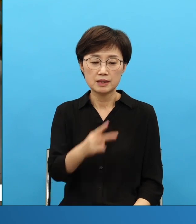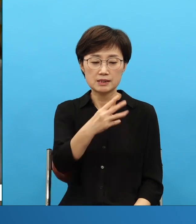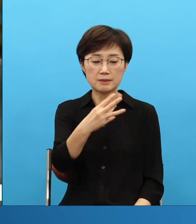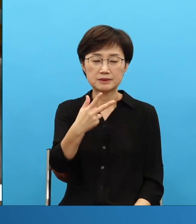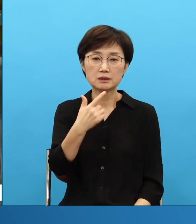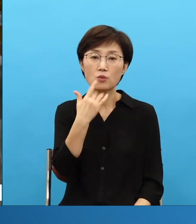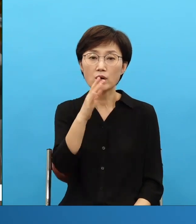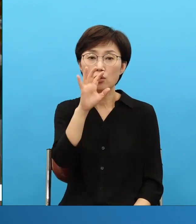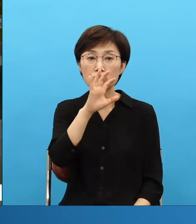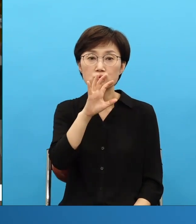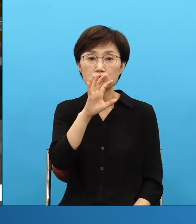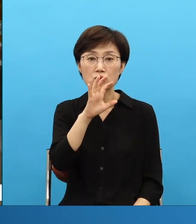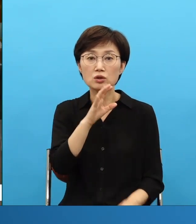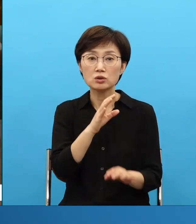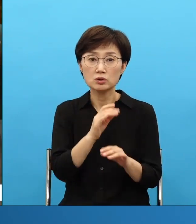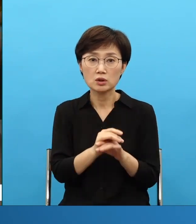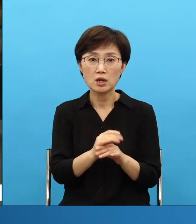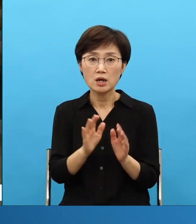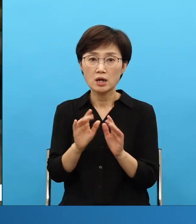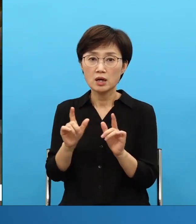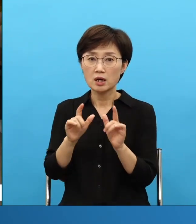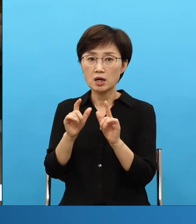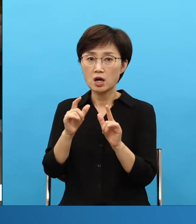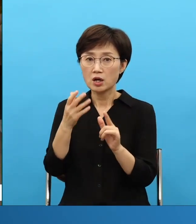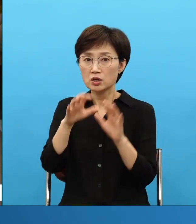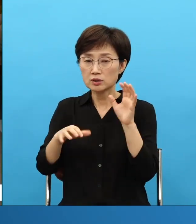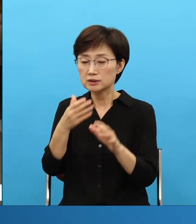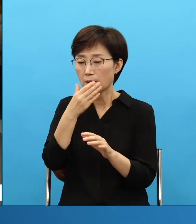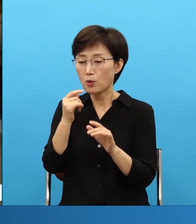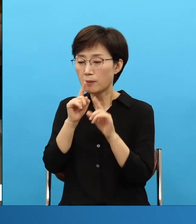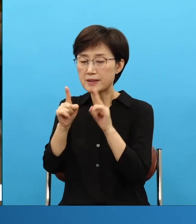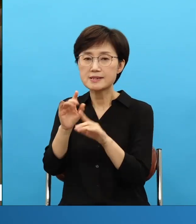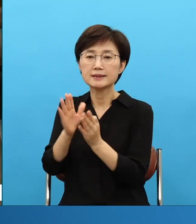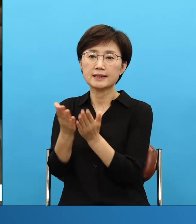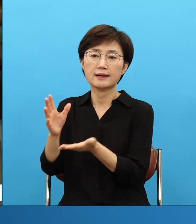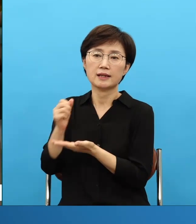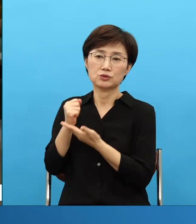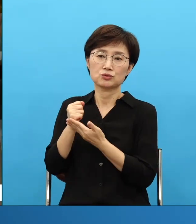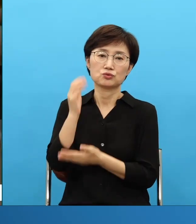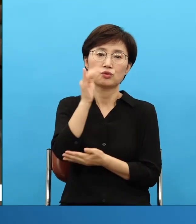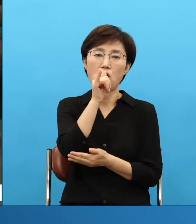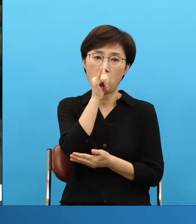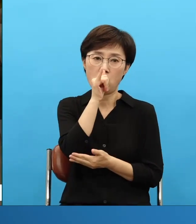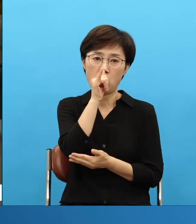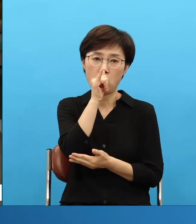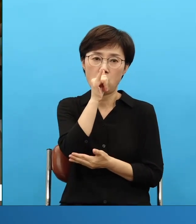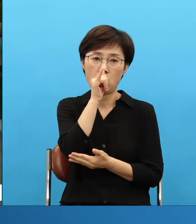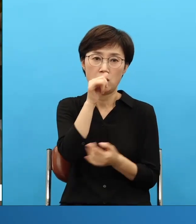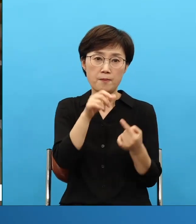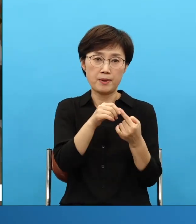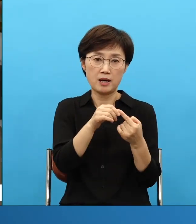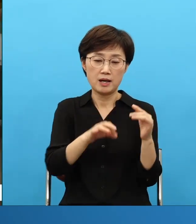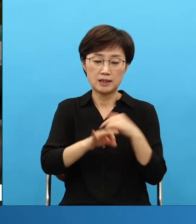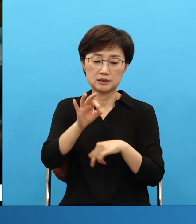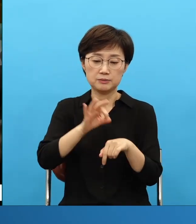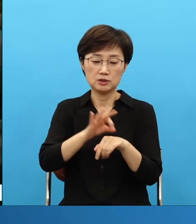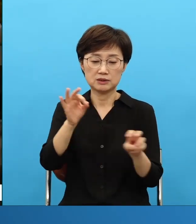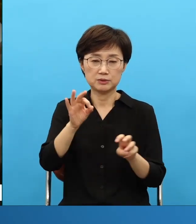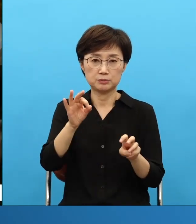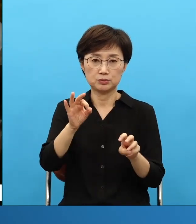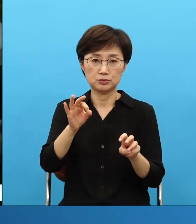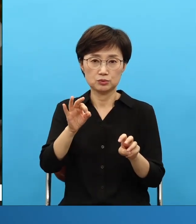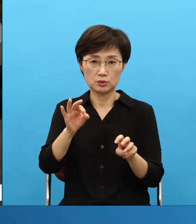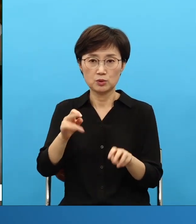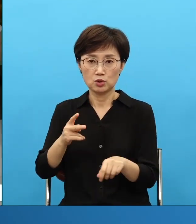화요제자 훈련은 현장 복음 메시지를 교재로 강의가 진행되고 있으며 1강이 오전 10시 30분, 2강이 오후 2시,